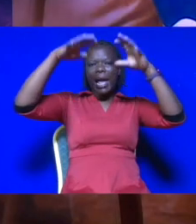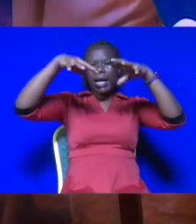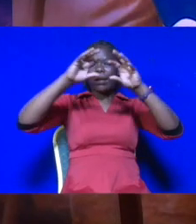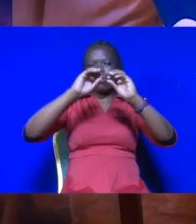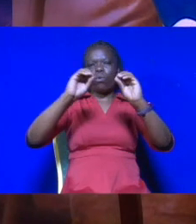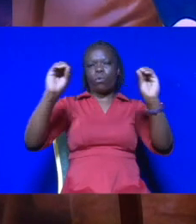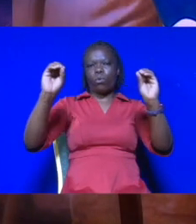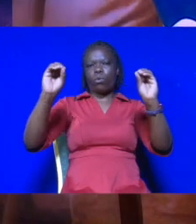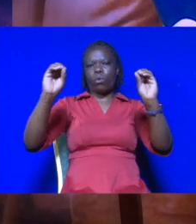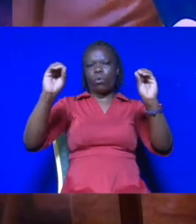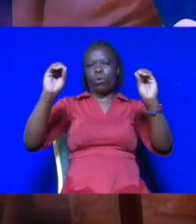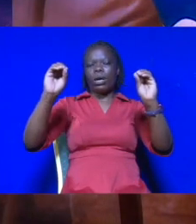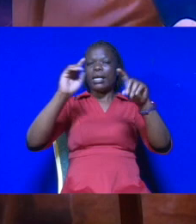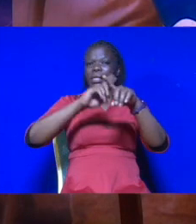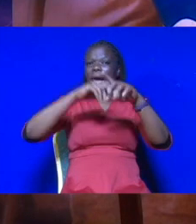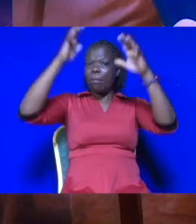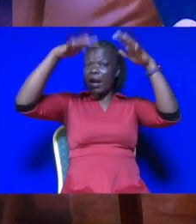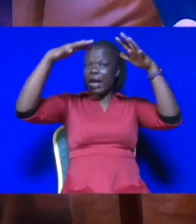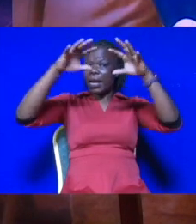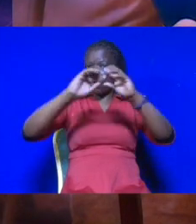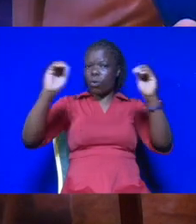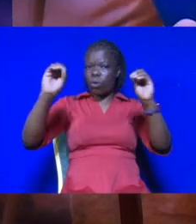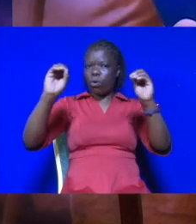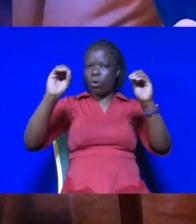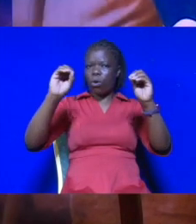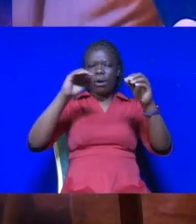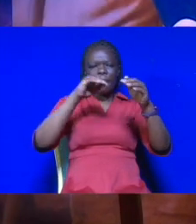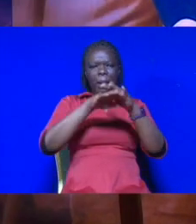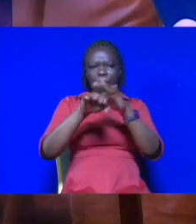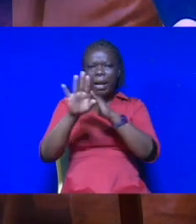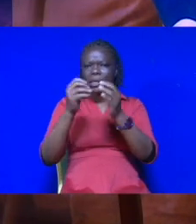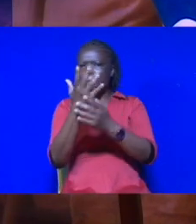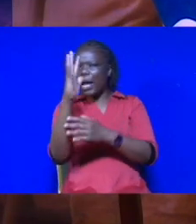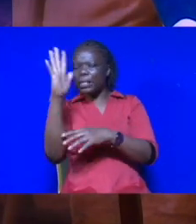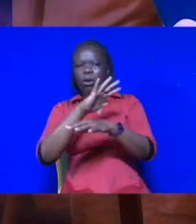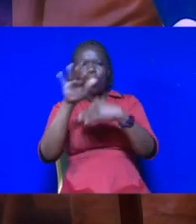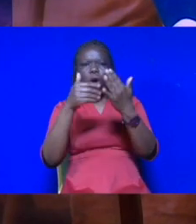ili mvua zinapoacha kunyesha mazao yote yatakauka, kila